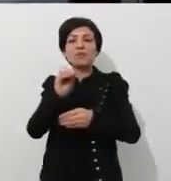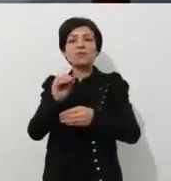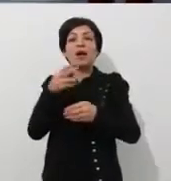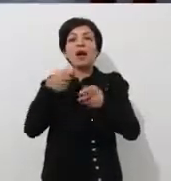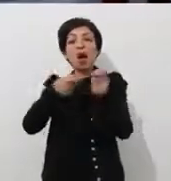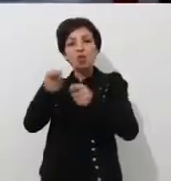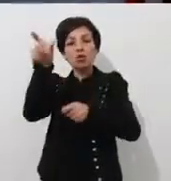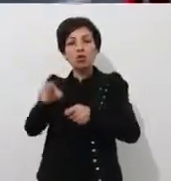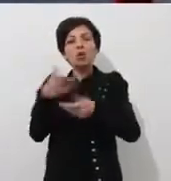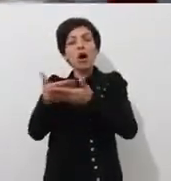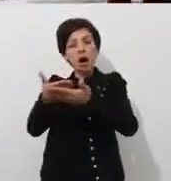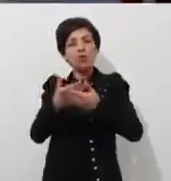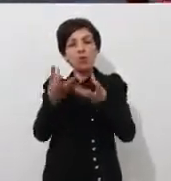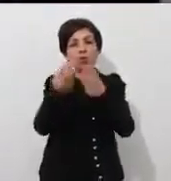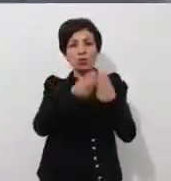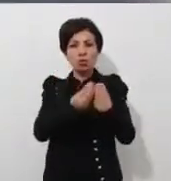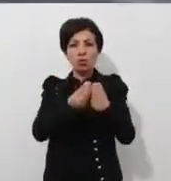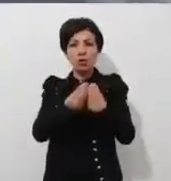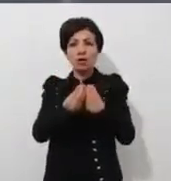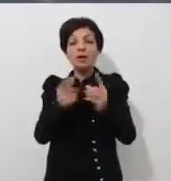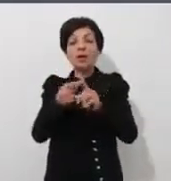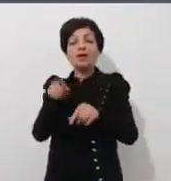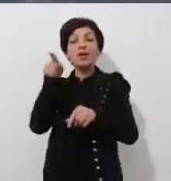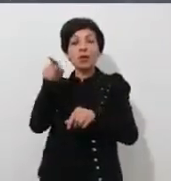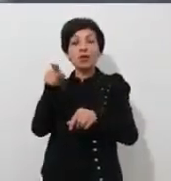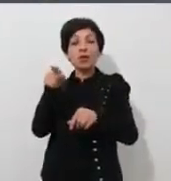كيفاش الرجل وعم يخدم خدمته صح.